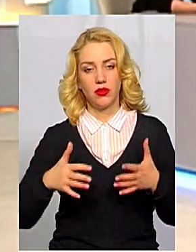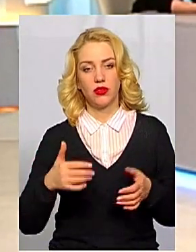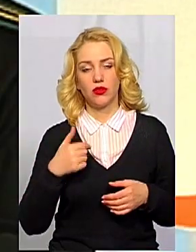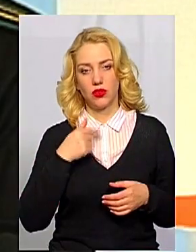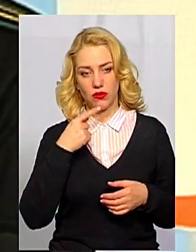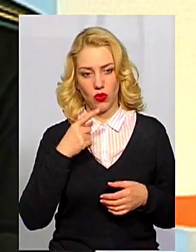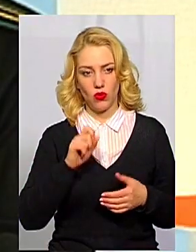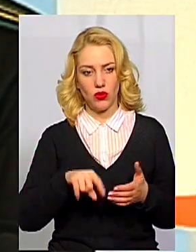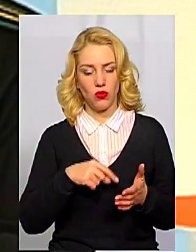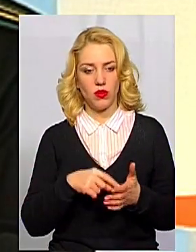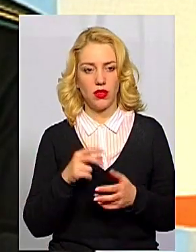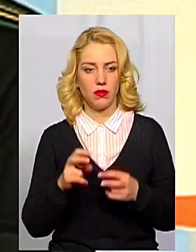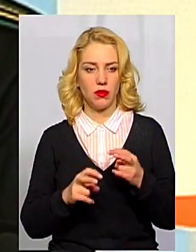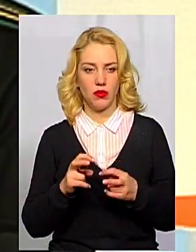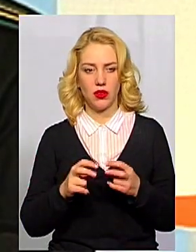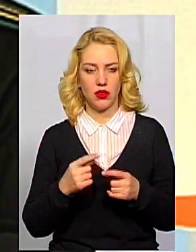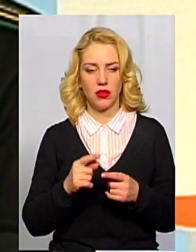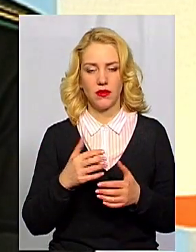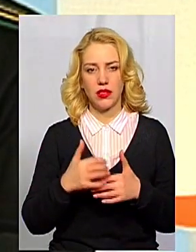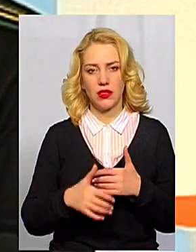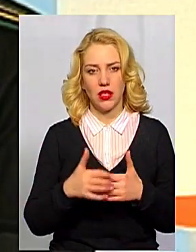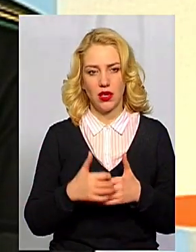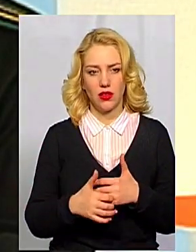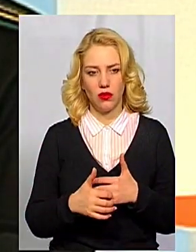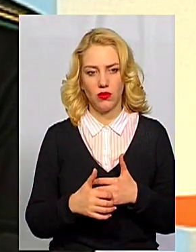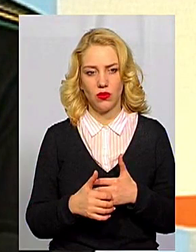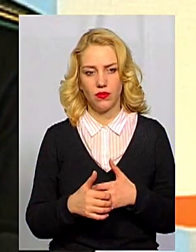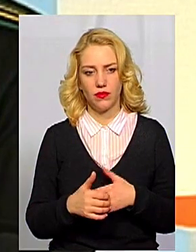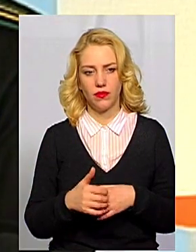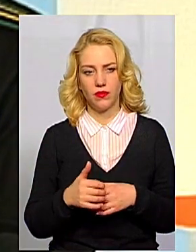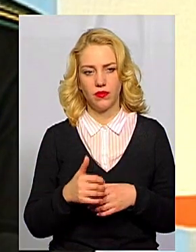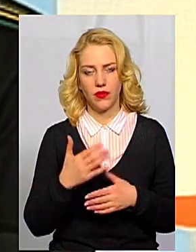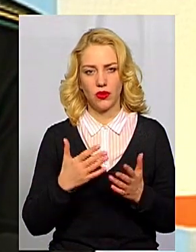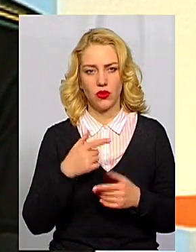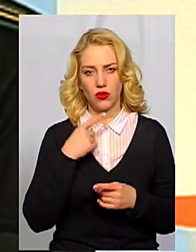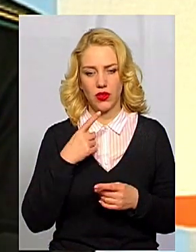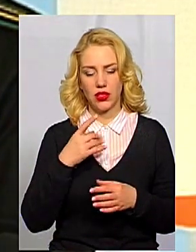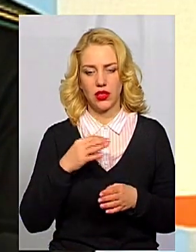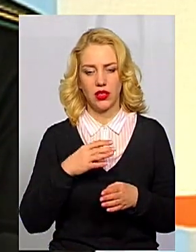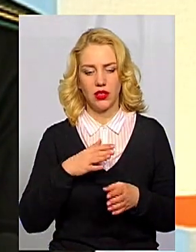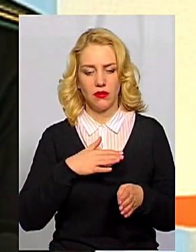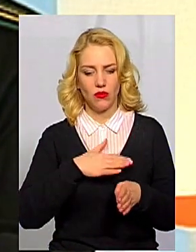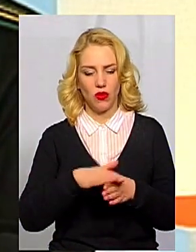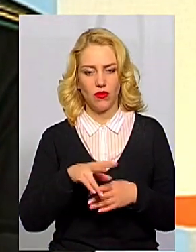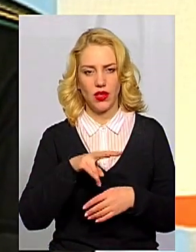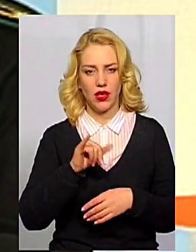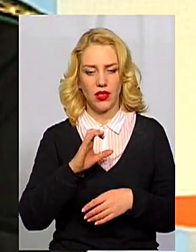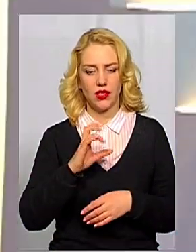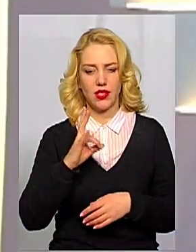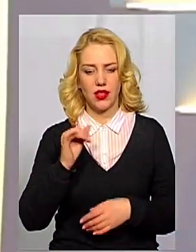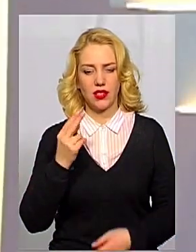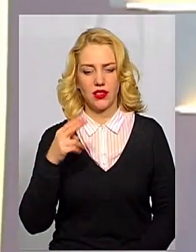кажу, що комунальні підприємства, тому що державні підприємства там в середньому, ну, якщо брати цілком лісництво велике, наприклад,